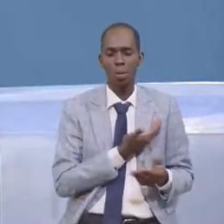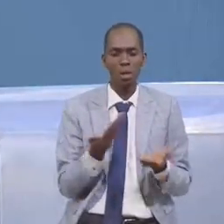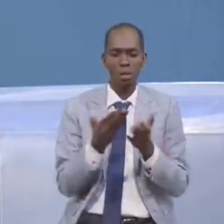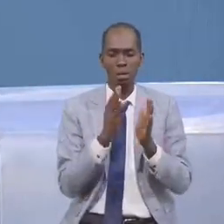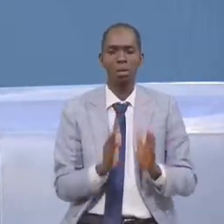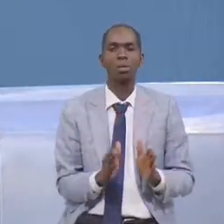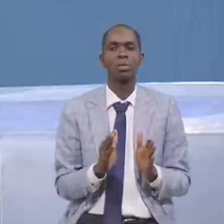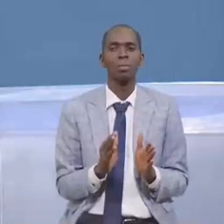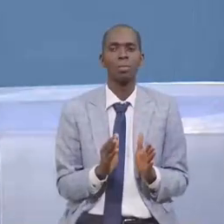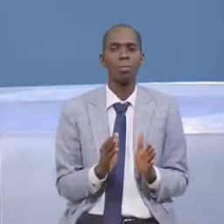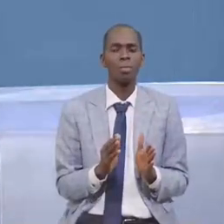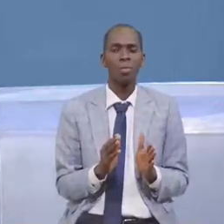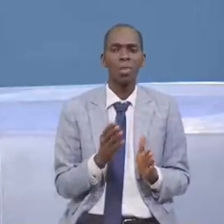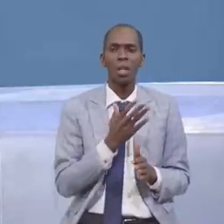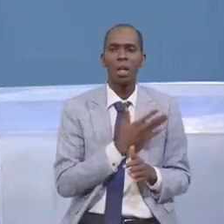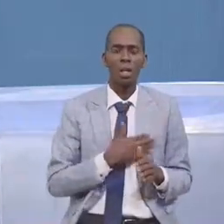Et tout d'un coup,